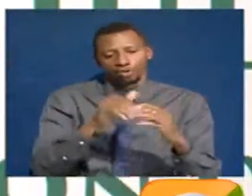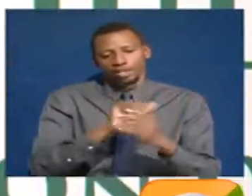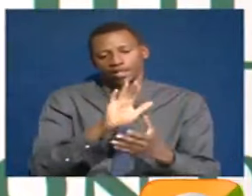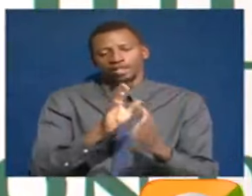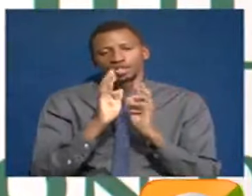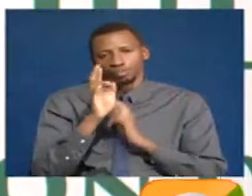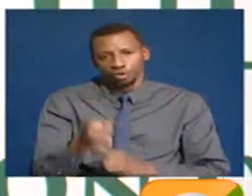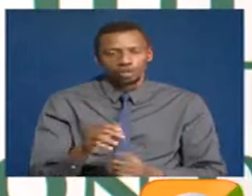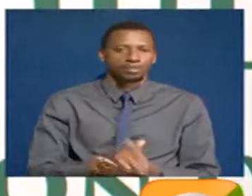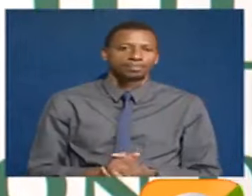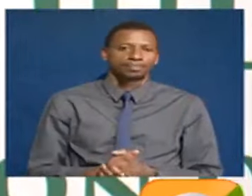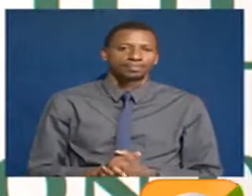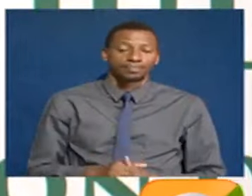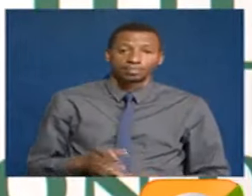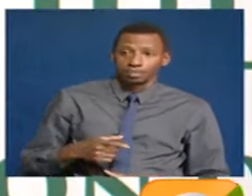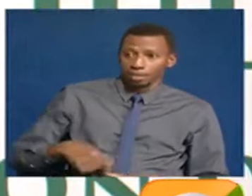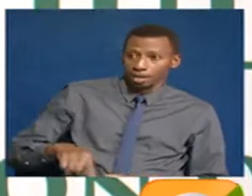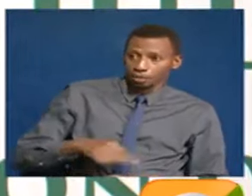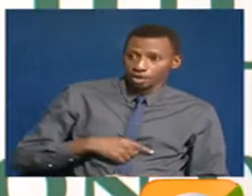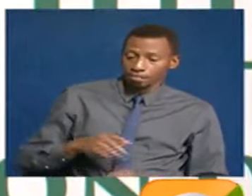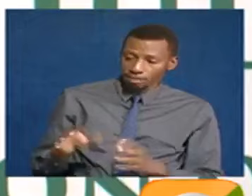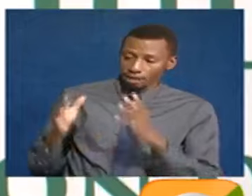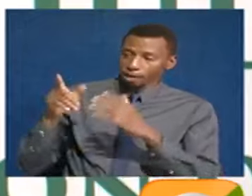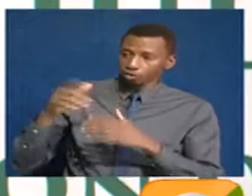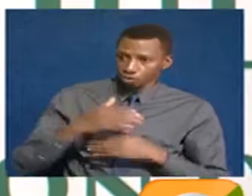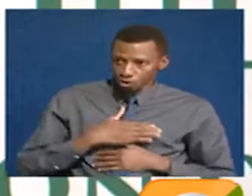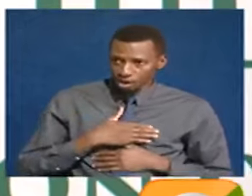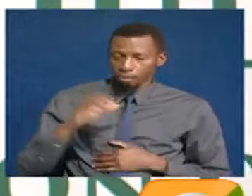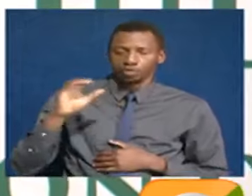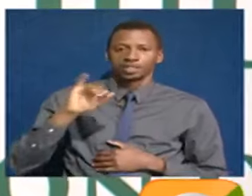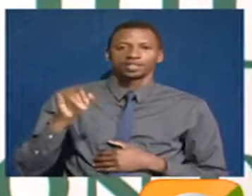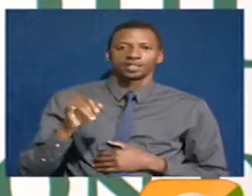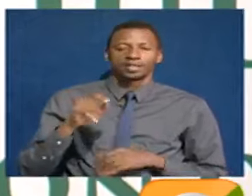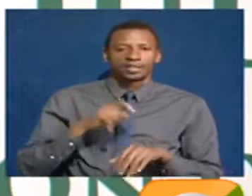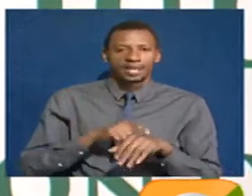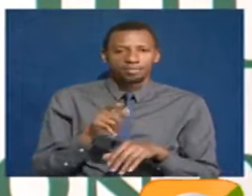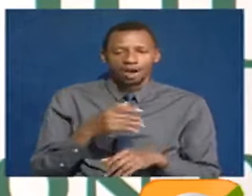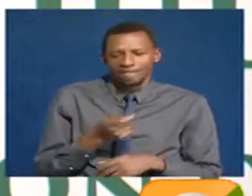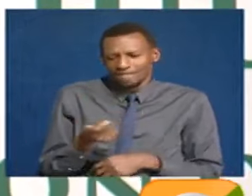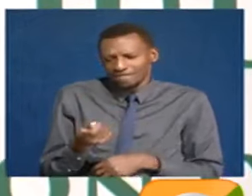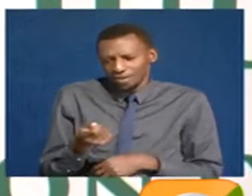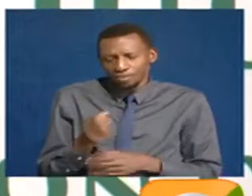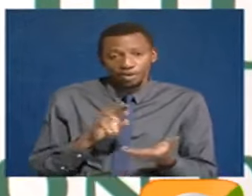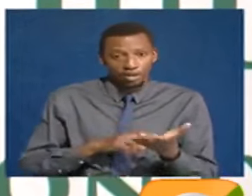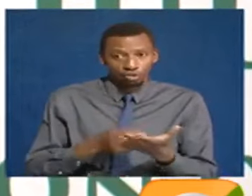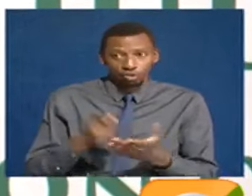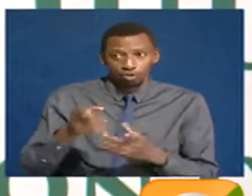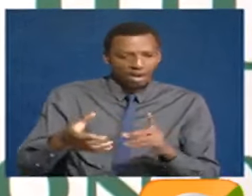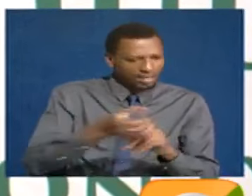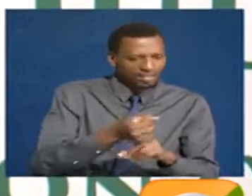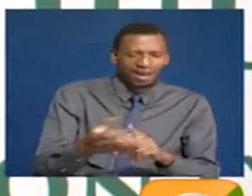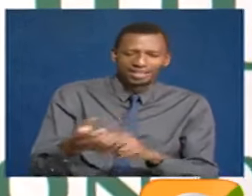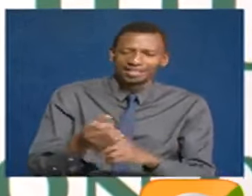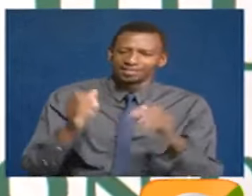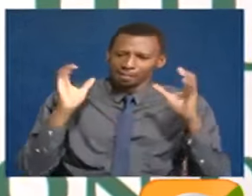We applaud you, Honorable Chief Justice, because even when you have squeezed resources, you have achieved a